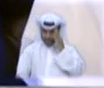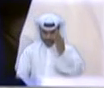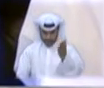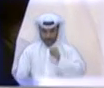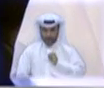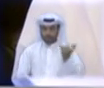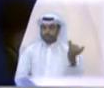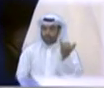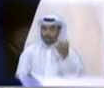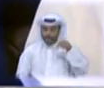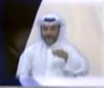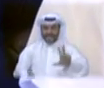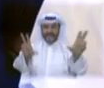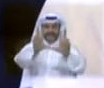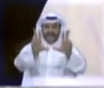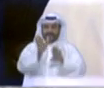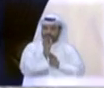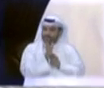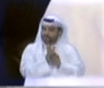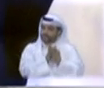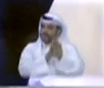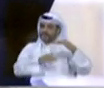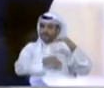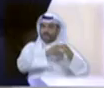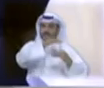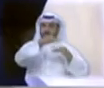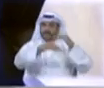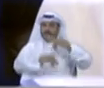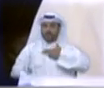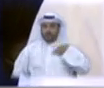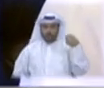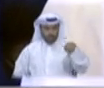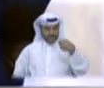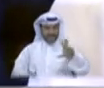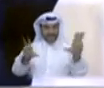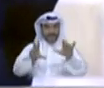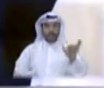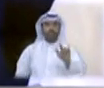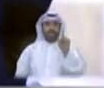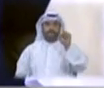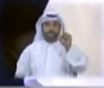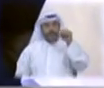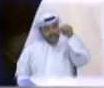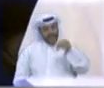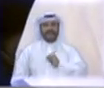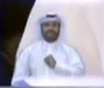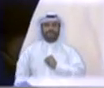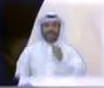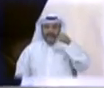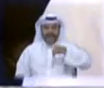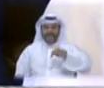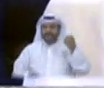بالتطور والقفزة النوعية اللي حققتها وزارة الإعلام، الأمر الذي حدا بالقطاع الخاص أنه يعني يزيد